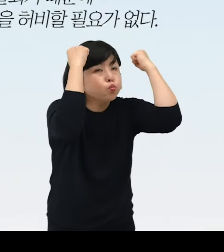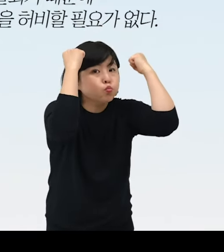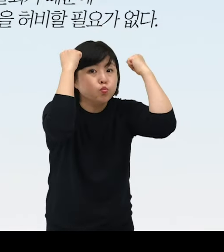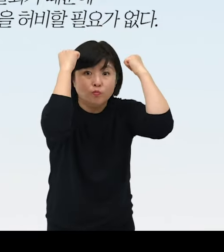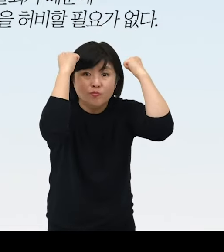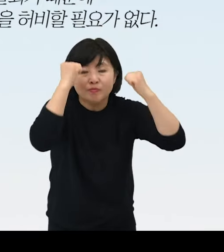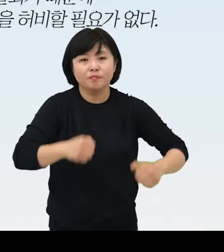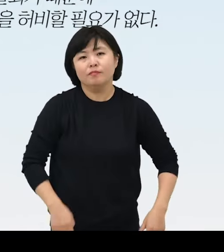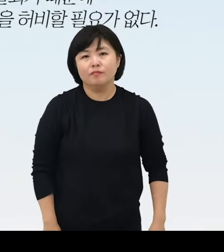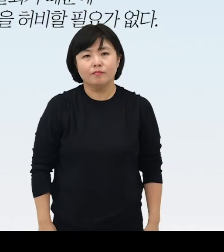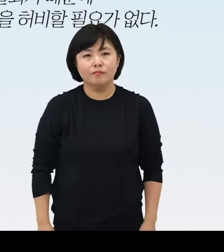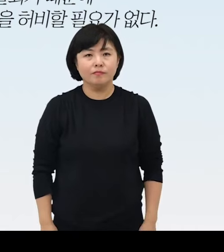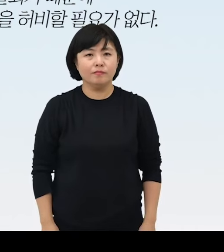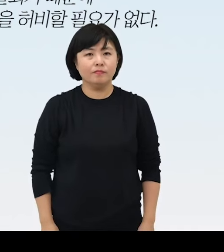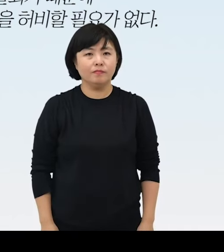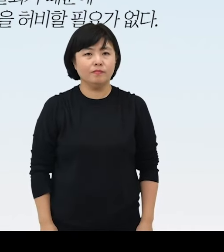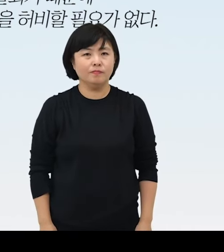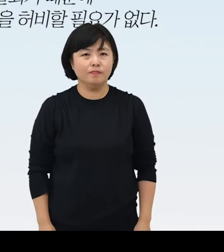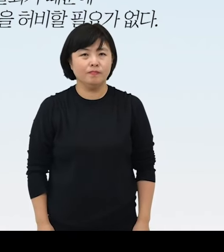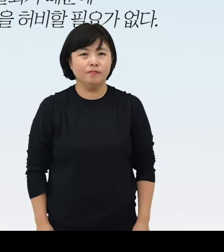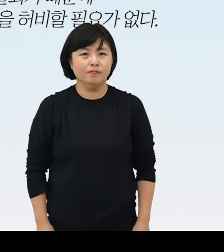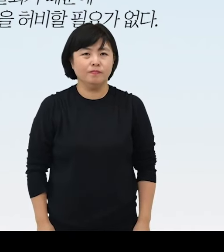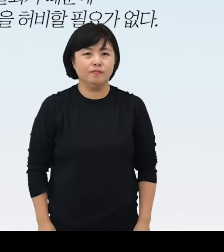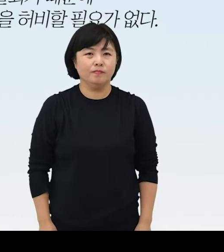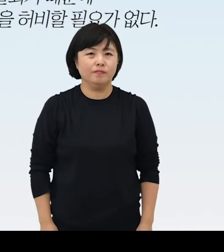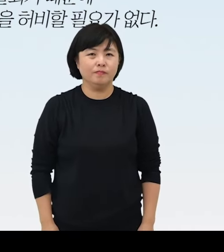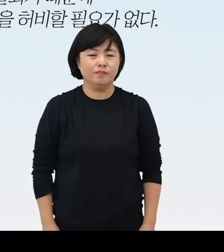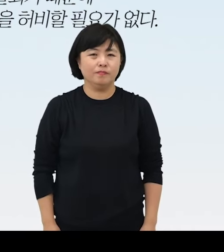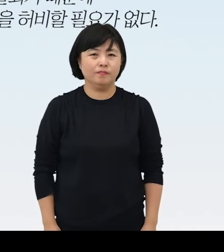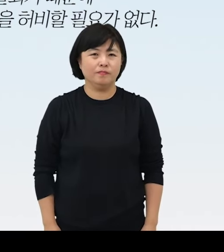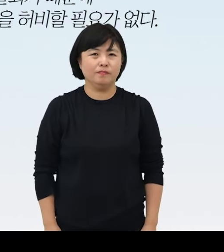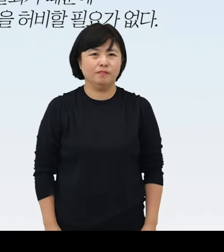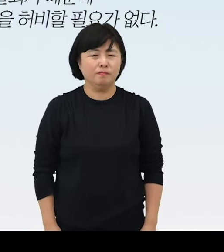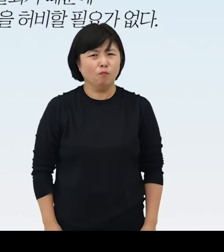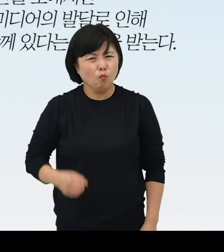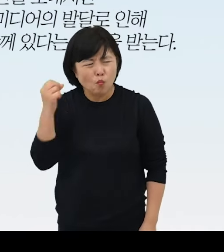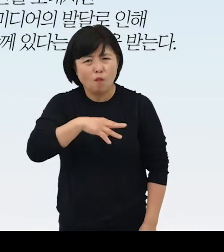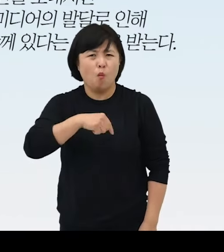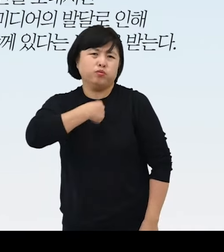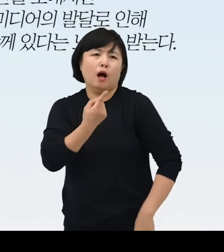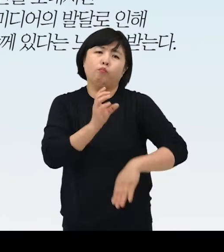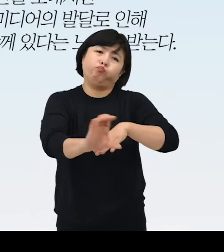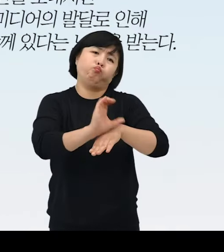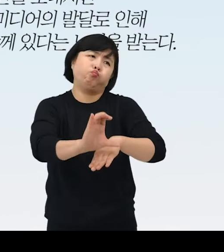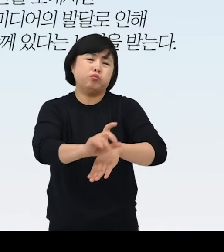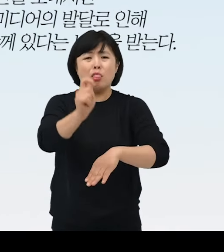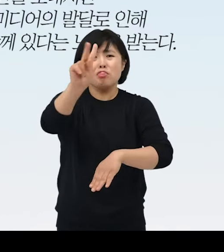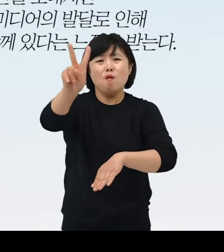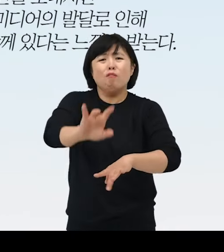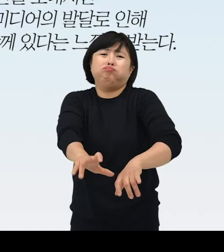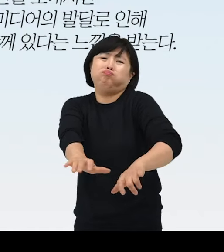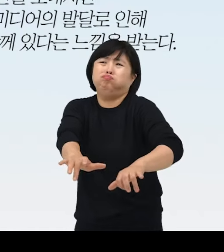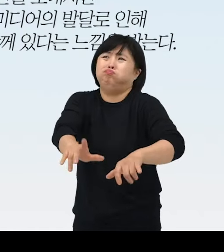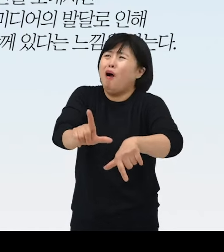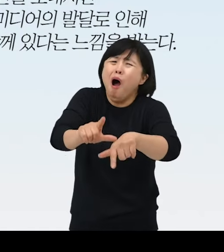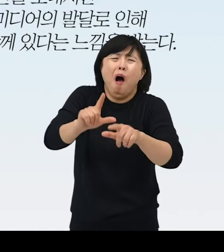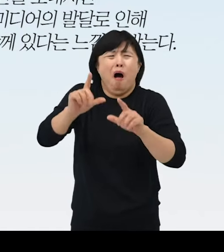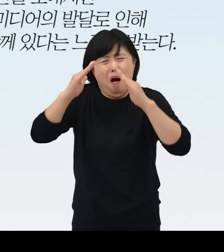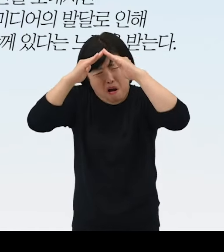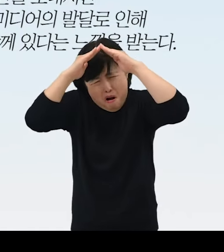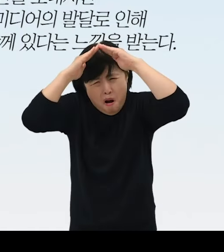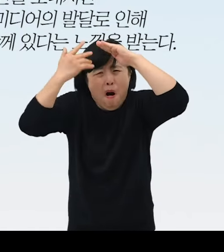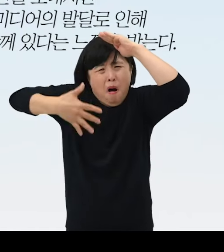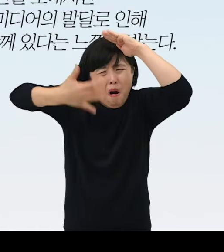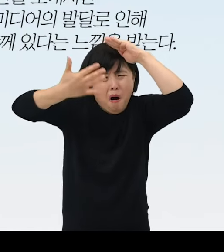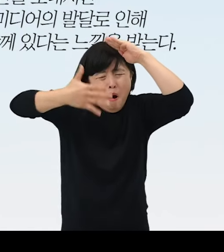배달되기 때문에 밖으로 나가 아까운 시간을 허비할 필요가 없다. 또한 사람들은 혼자서 컴퓨터나 TV 앞에서 점점